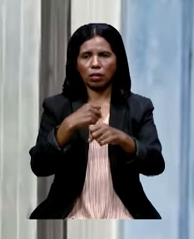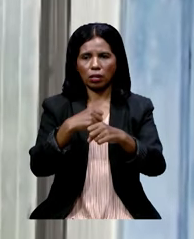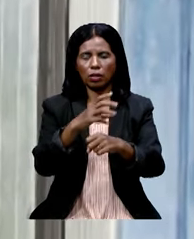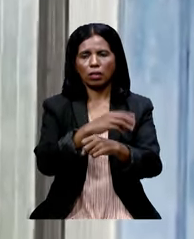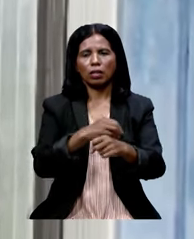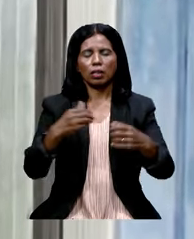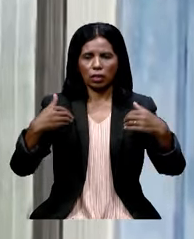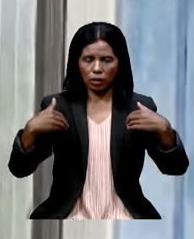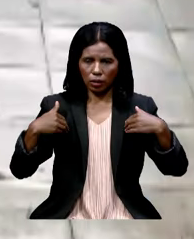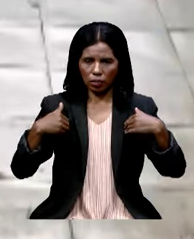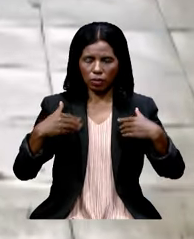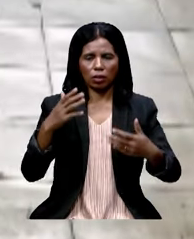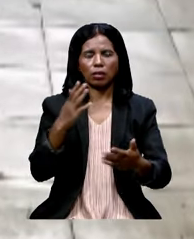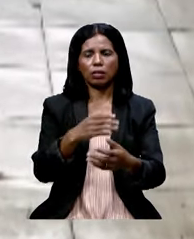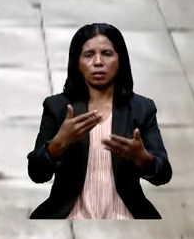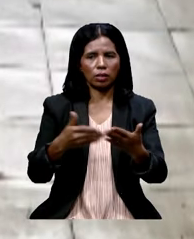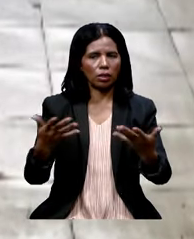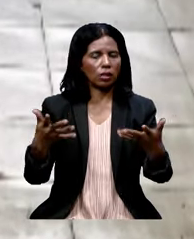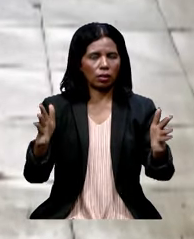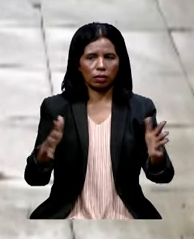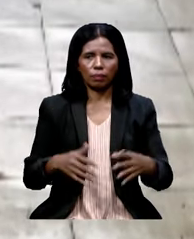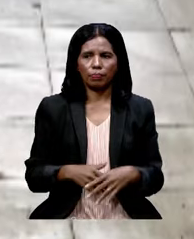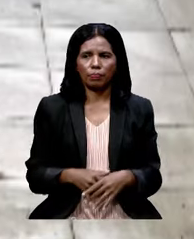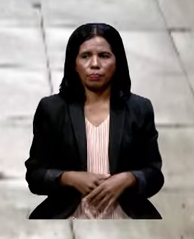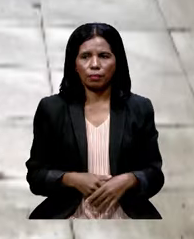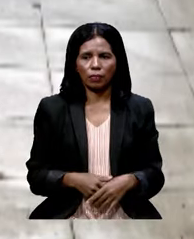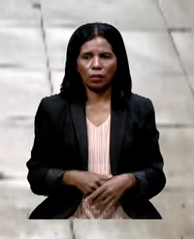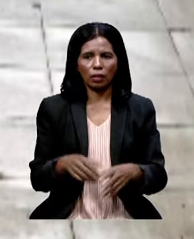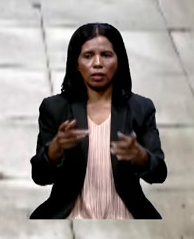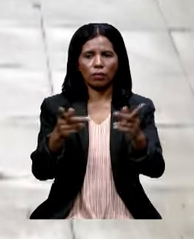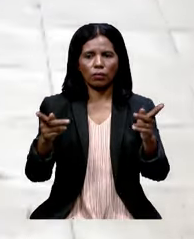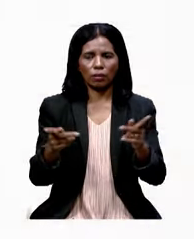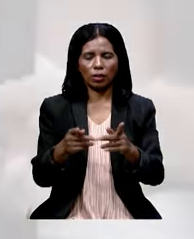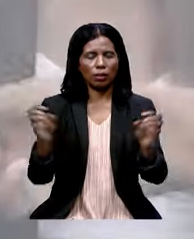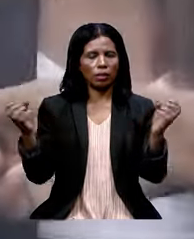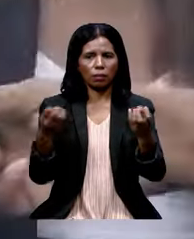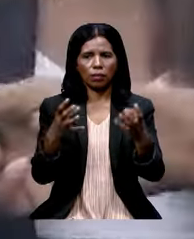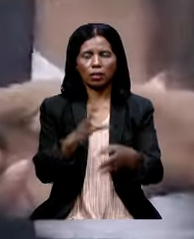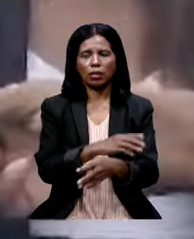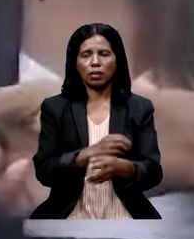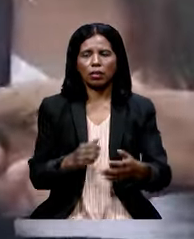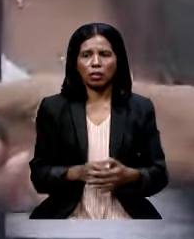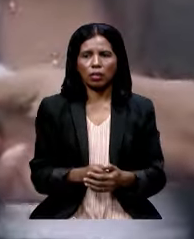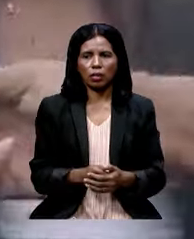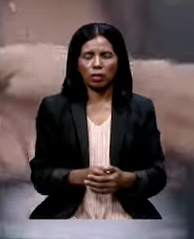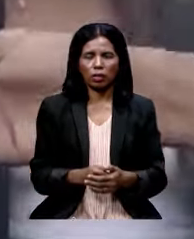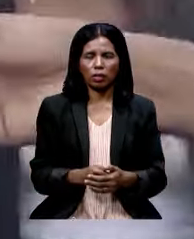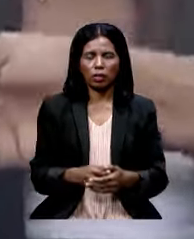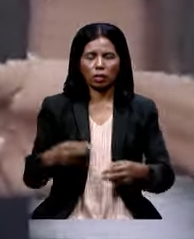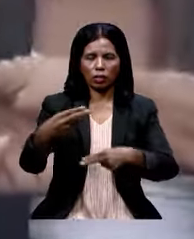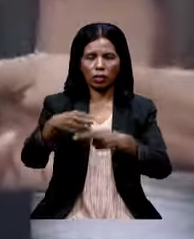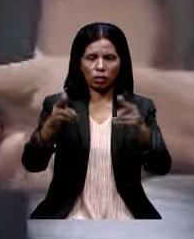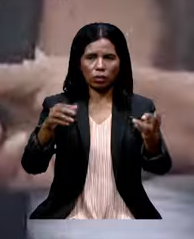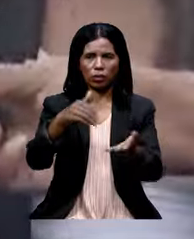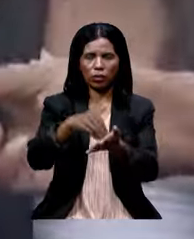iha mos limitasang ba sala de aula. Ini fatin la subsente dun. Mabes iha sala ida mak amnya studente